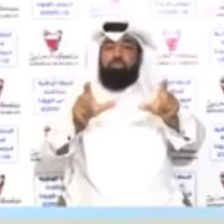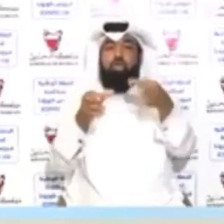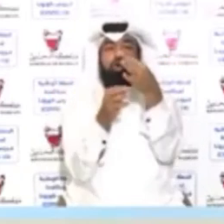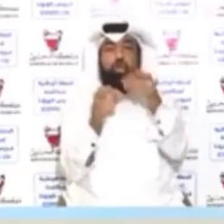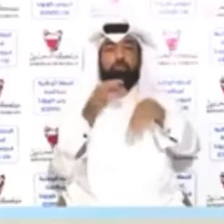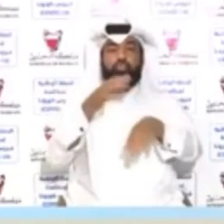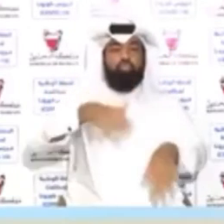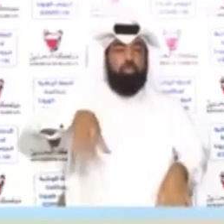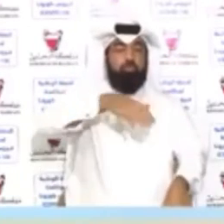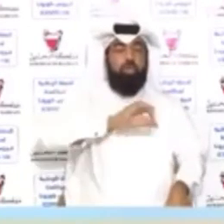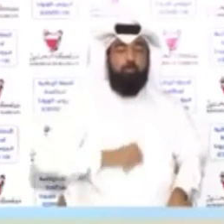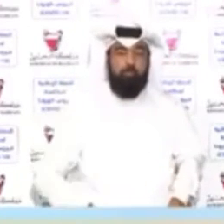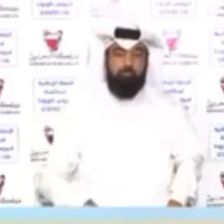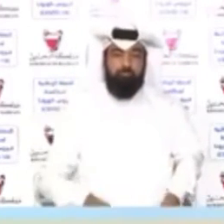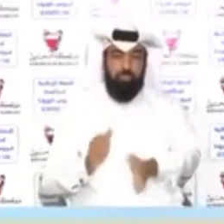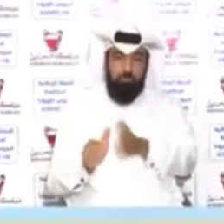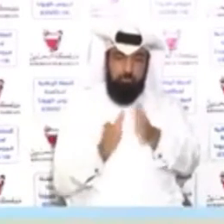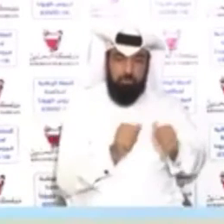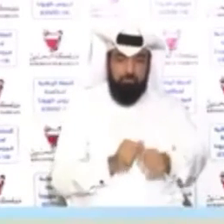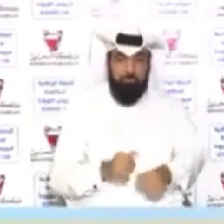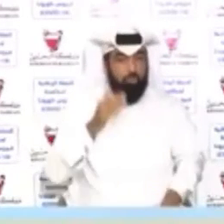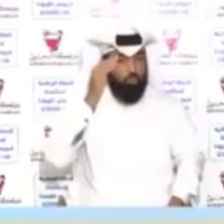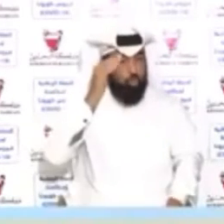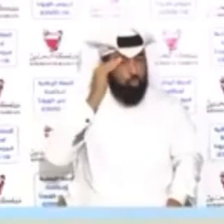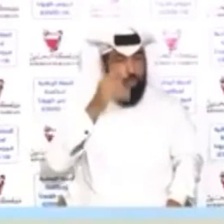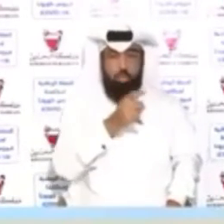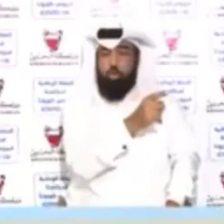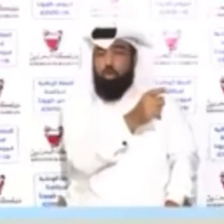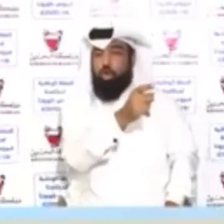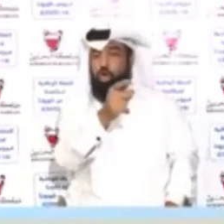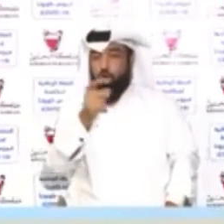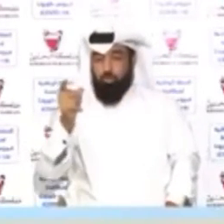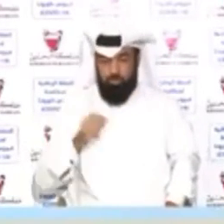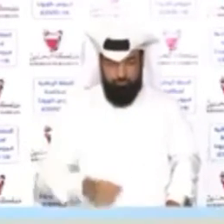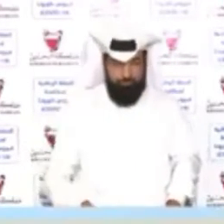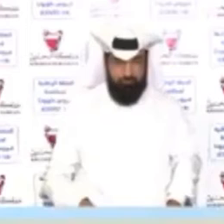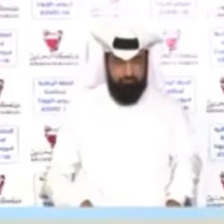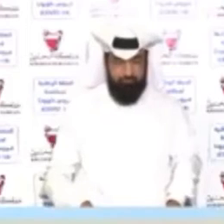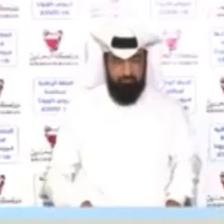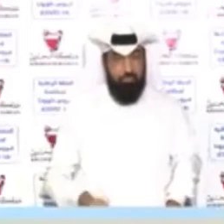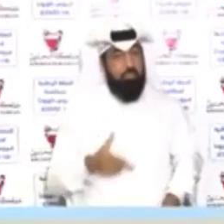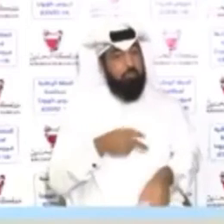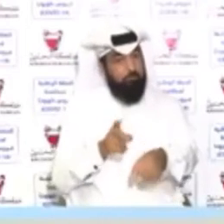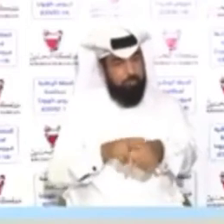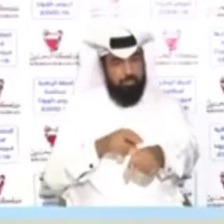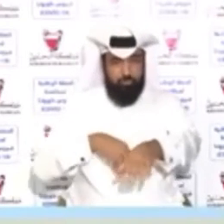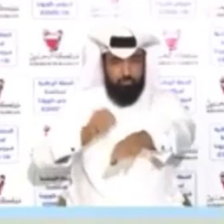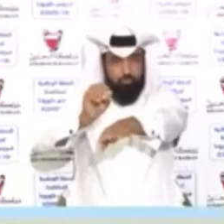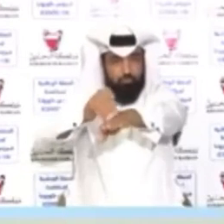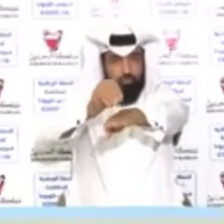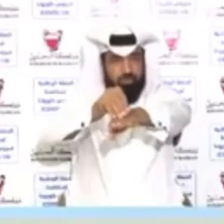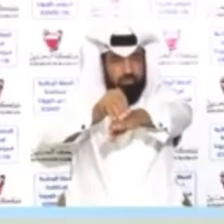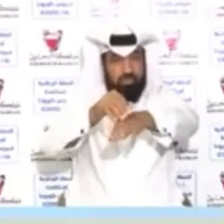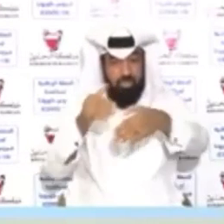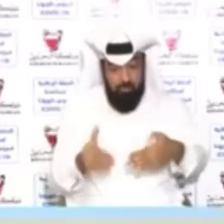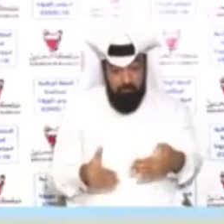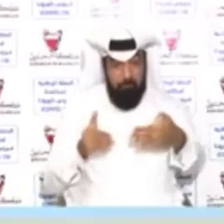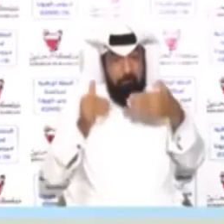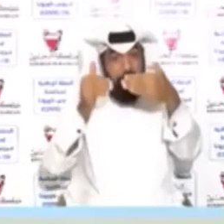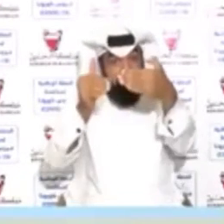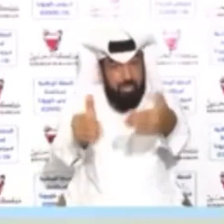يعني مستحقينها. أشكركم جميعا وأذكركم بأن أبطال المرحلة المقبلة